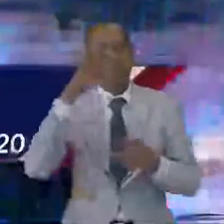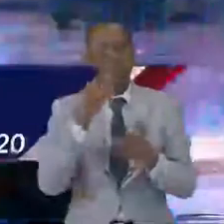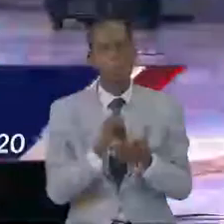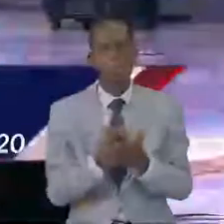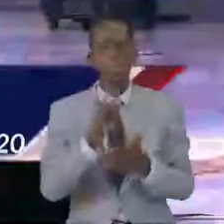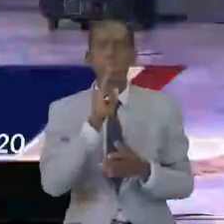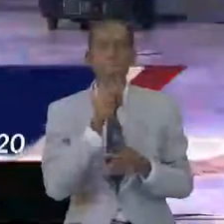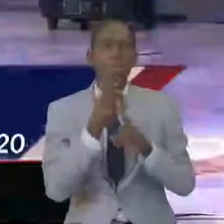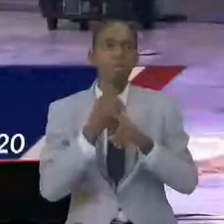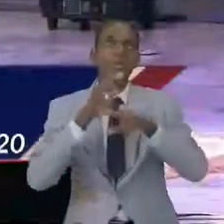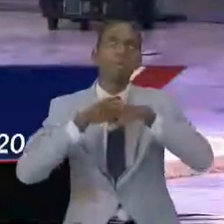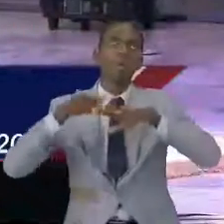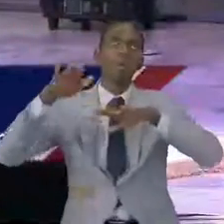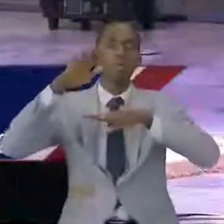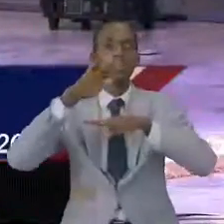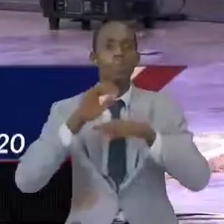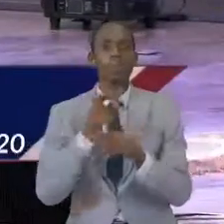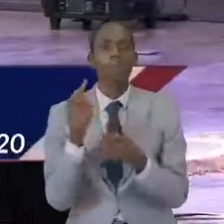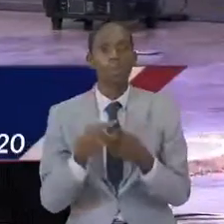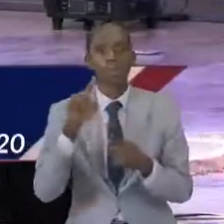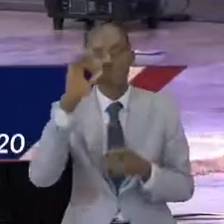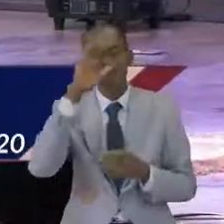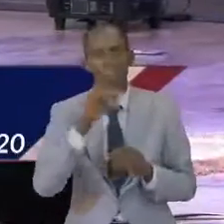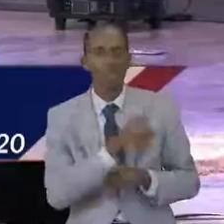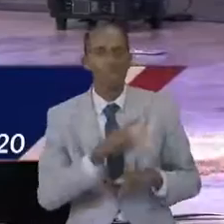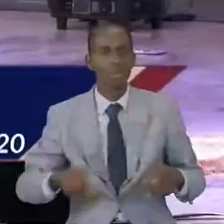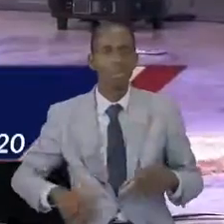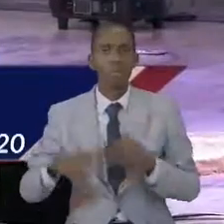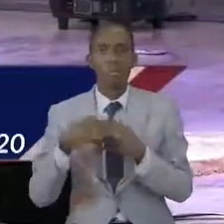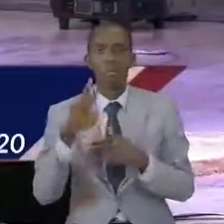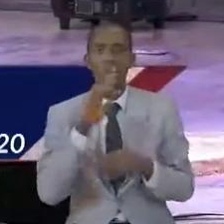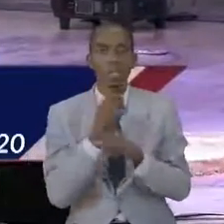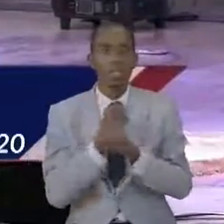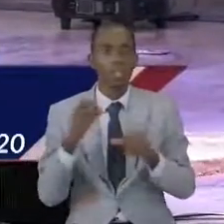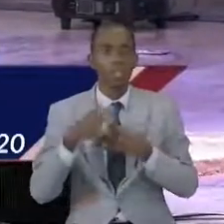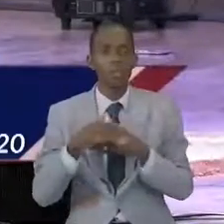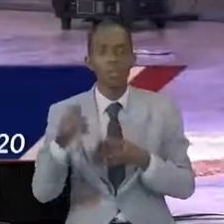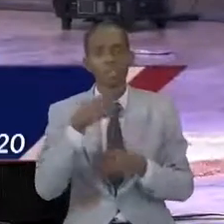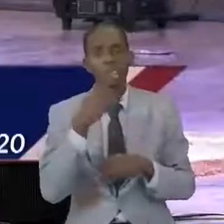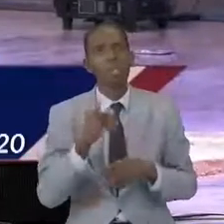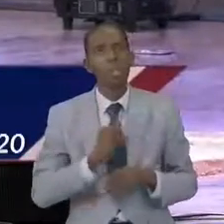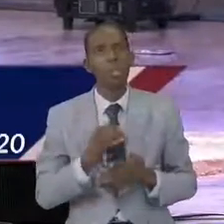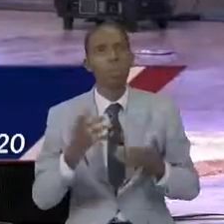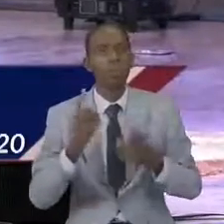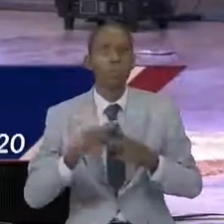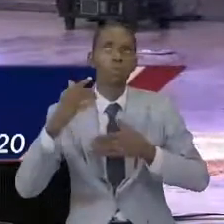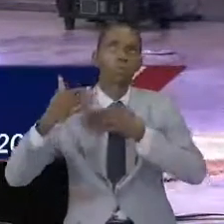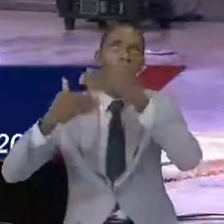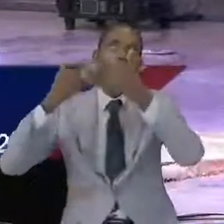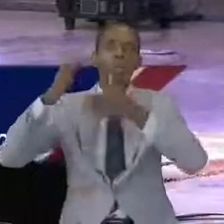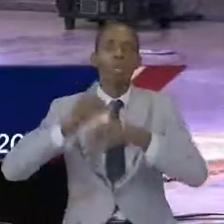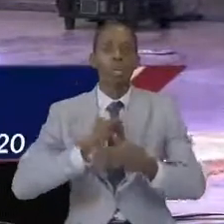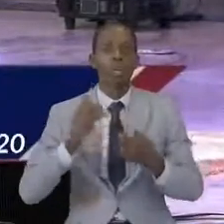la sagesse d'en haut est premièrement pure lorsque vous cherchez Dieu après votre salut après vous dites je vais progresser